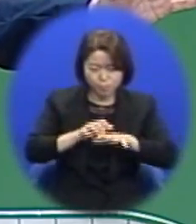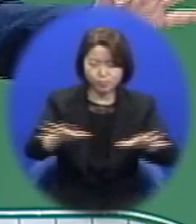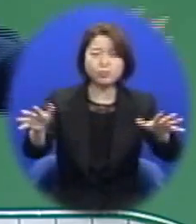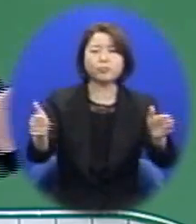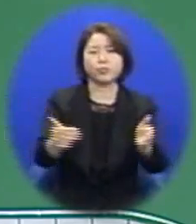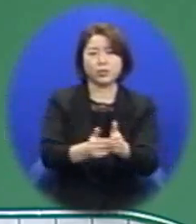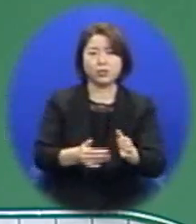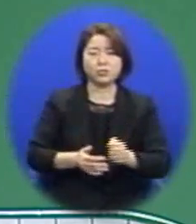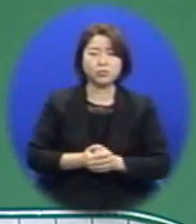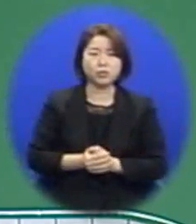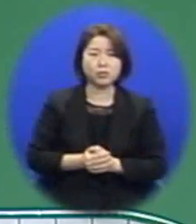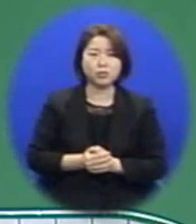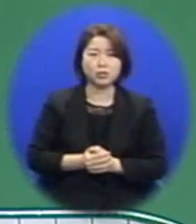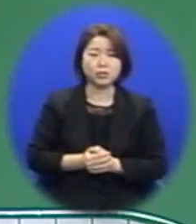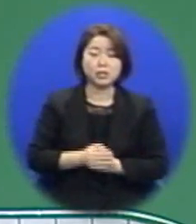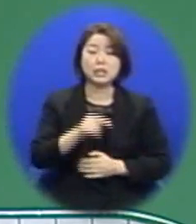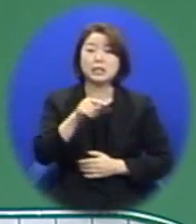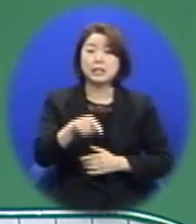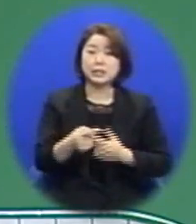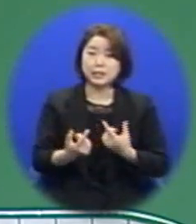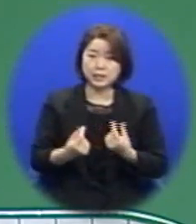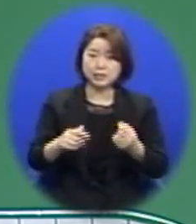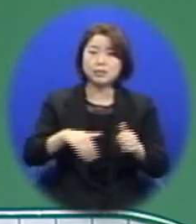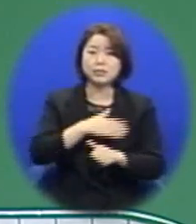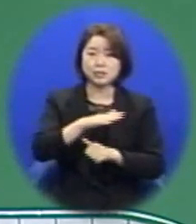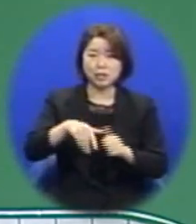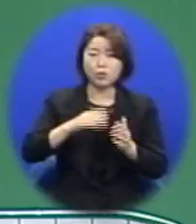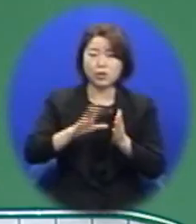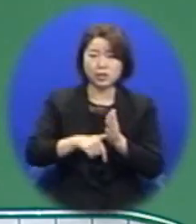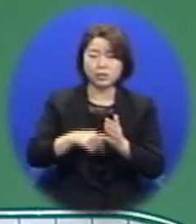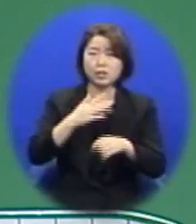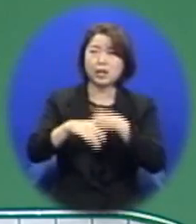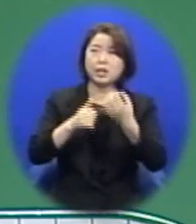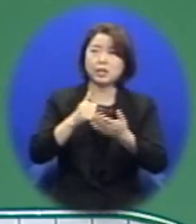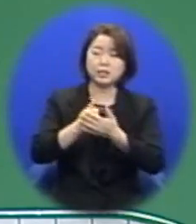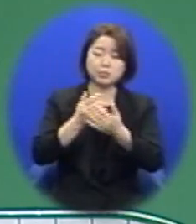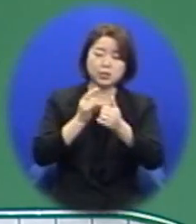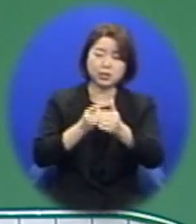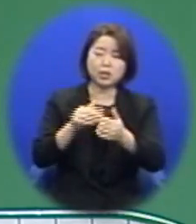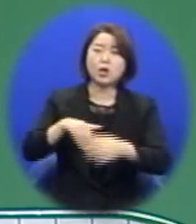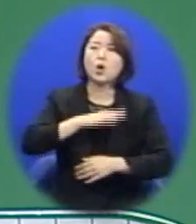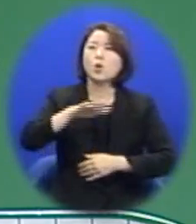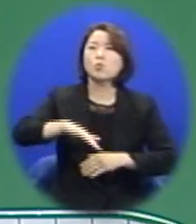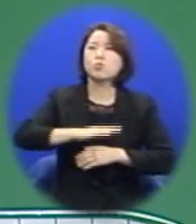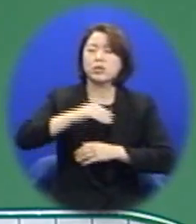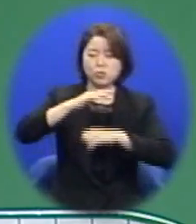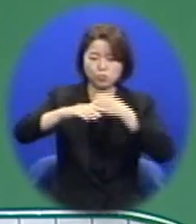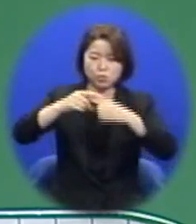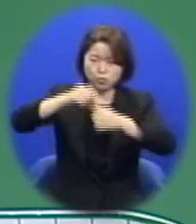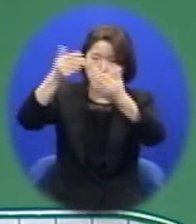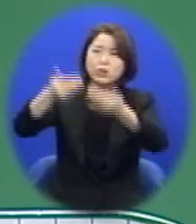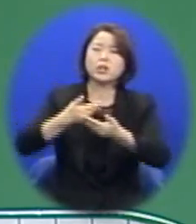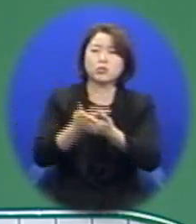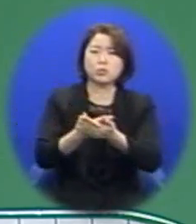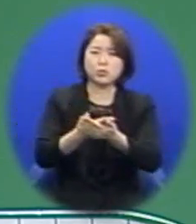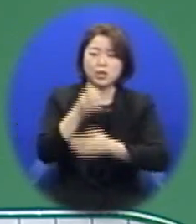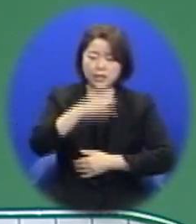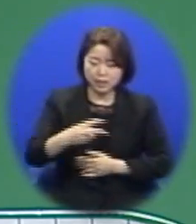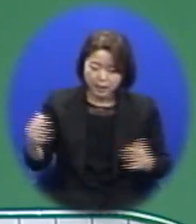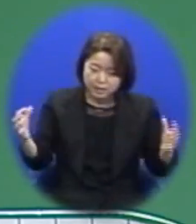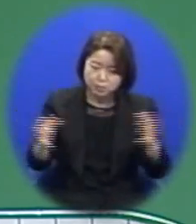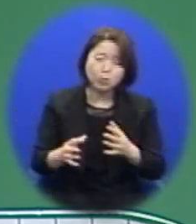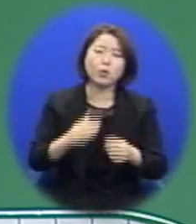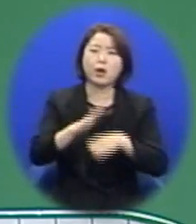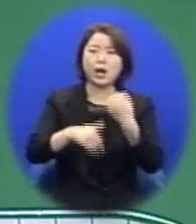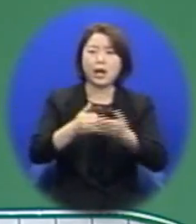버렸습니다. 그런 상황에서 하나님께 우리를 구원해 주십시오. 다시 우리 모여서 하나님께 예배